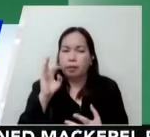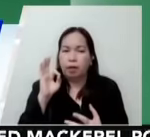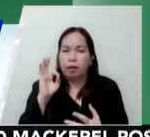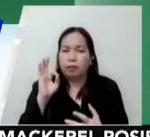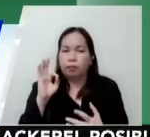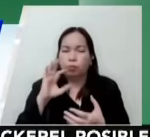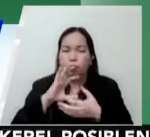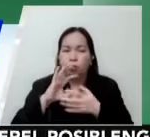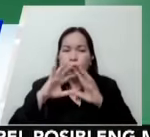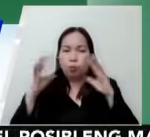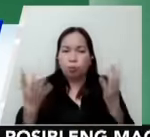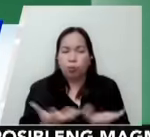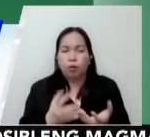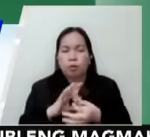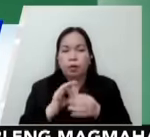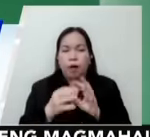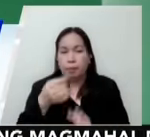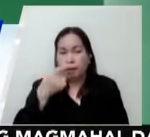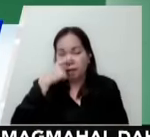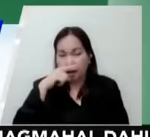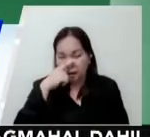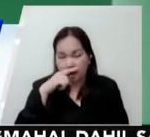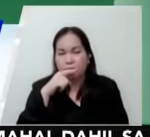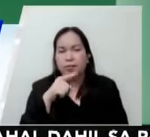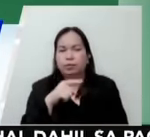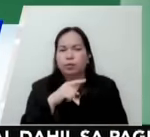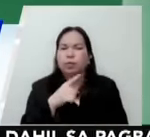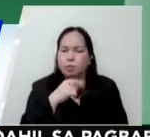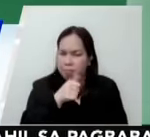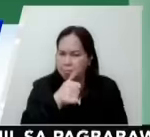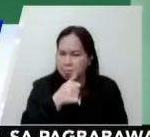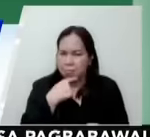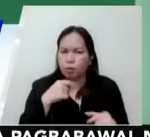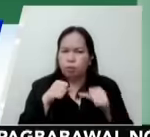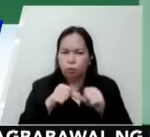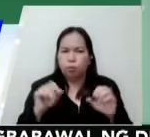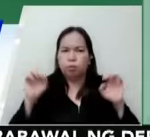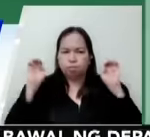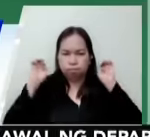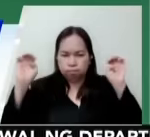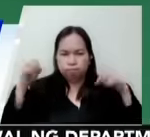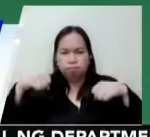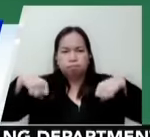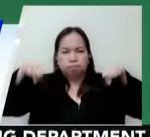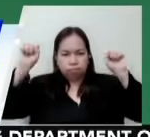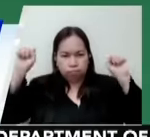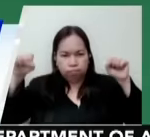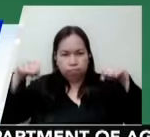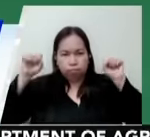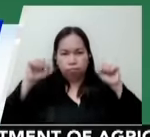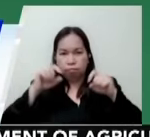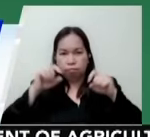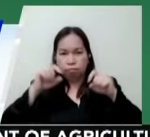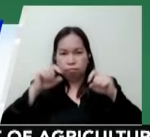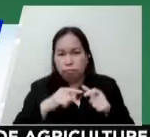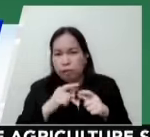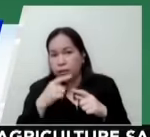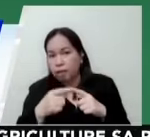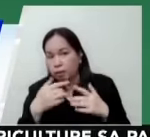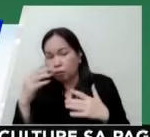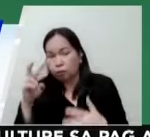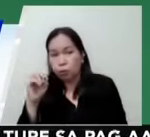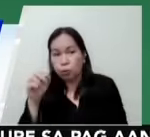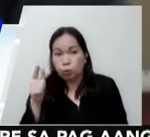ni Heidelin na patuloy pa rin siyang magbubuhat. Pero hindi na tiyak kung para sa susunod na 2028 Los Angeles